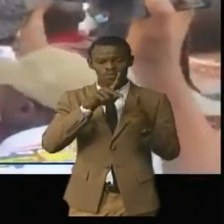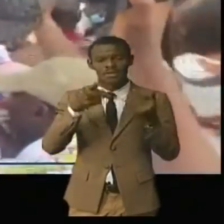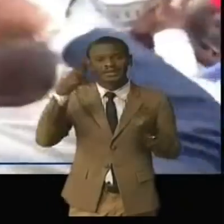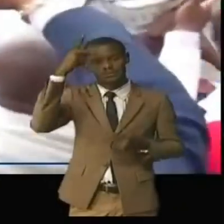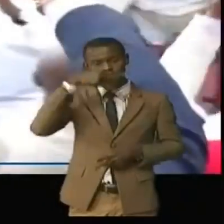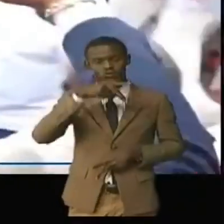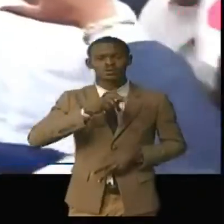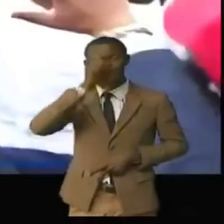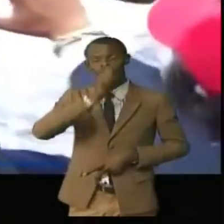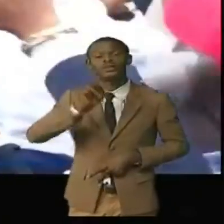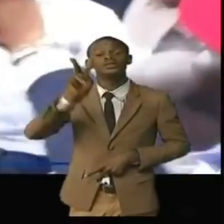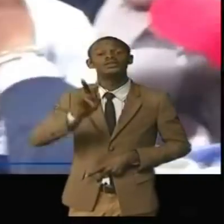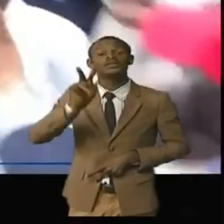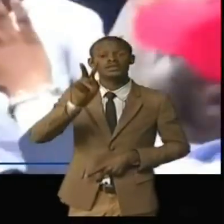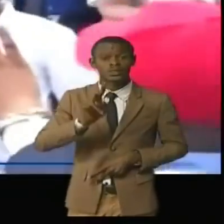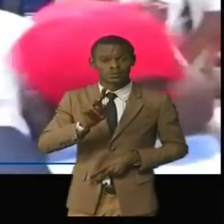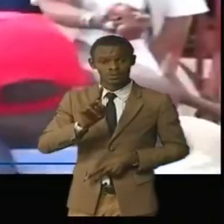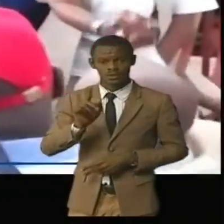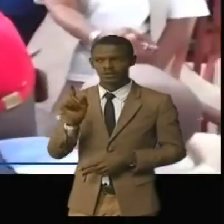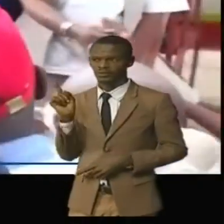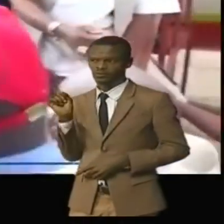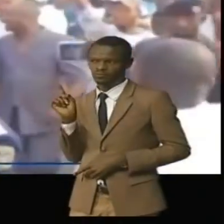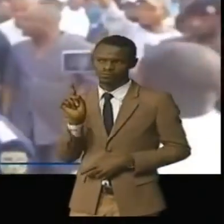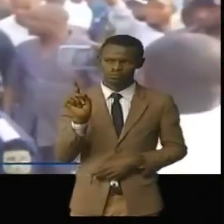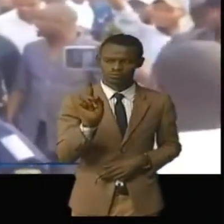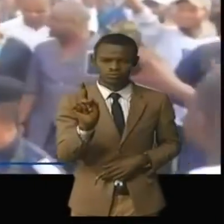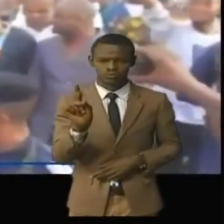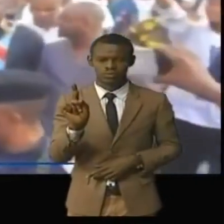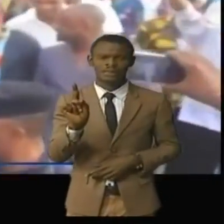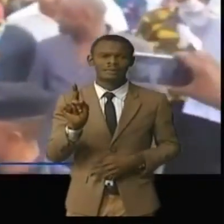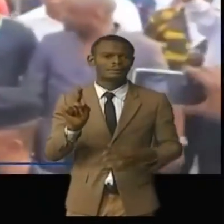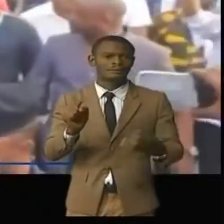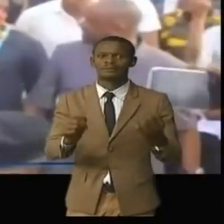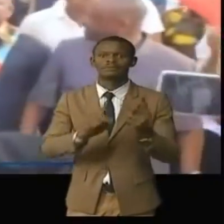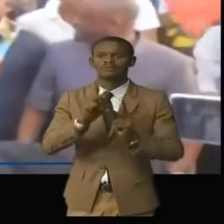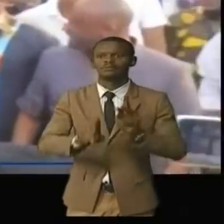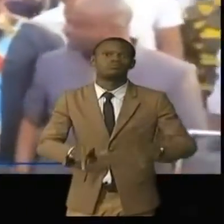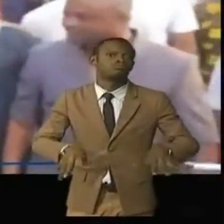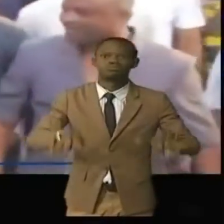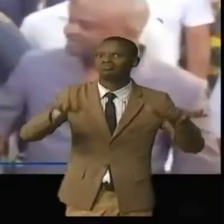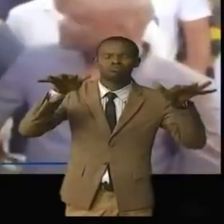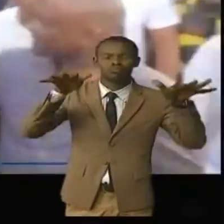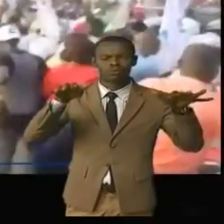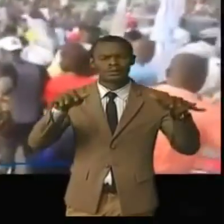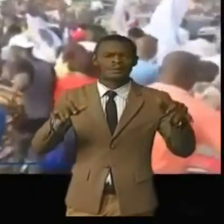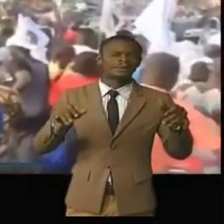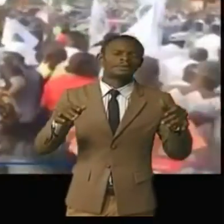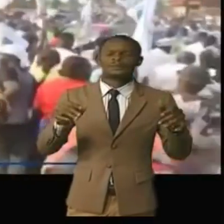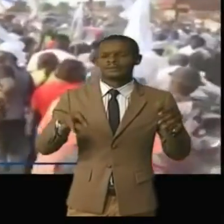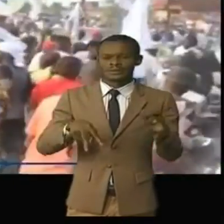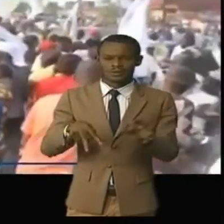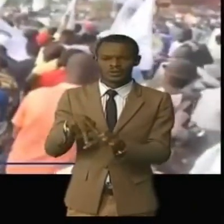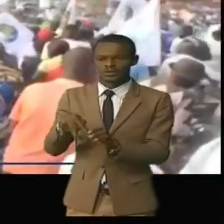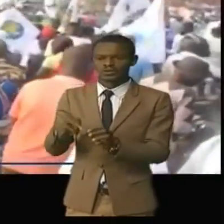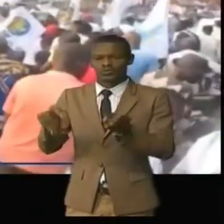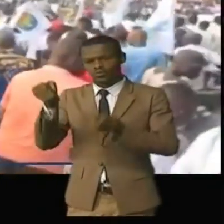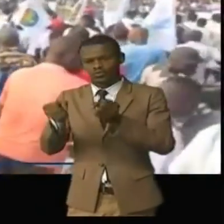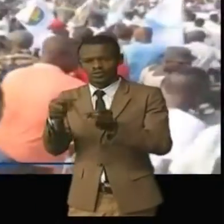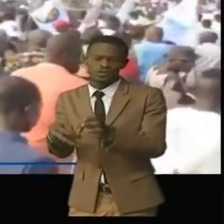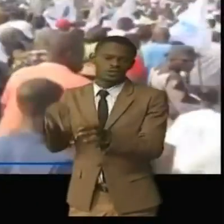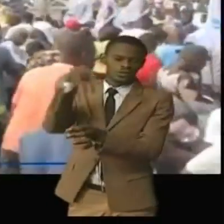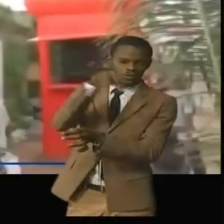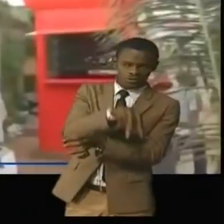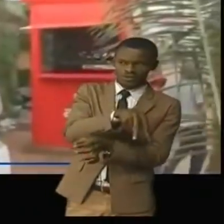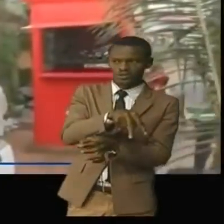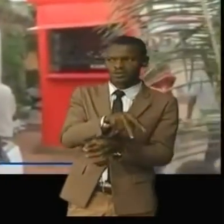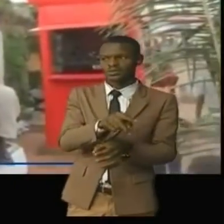social était obligé de faire marche à pied de l'aéroport jusqu'au lieu du rassemblement populaire. Sur place où les